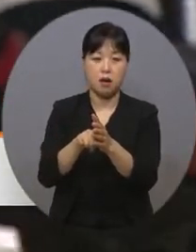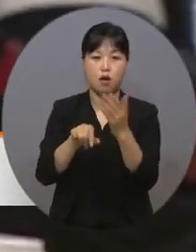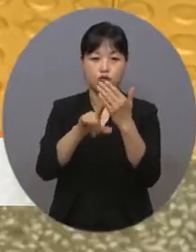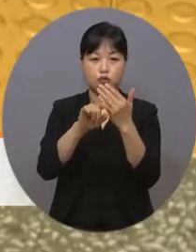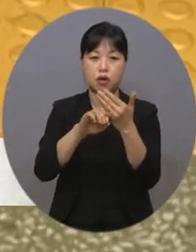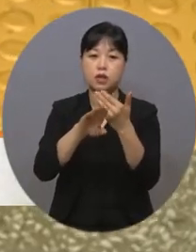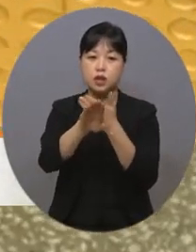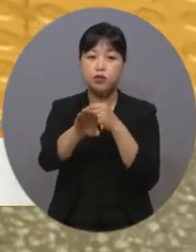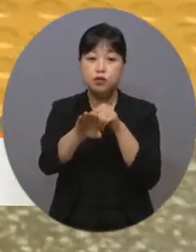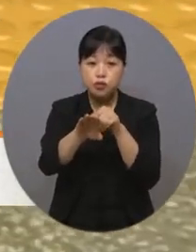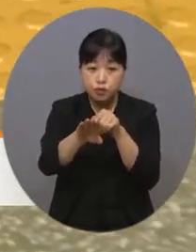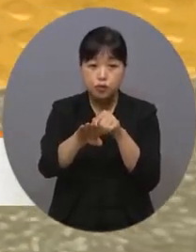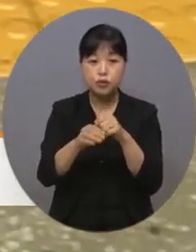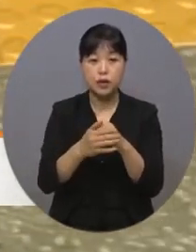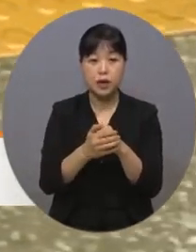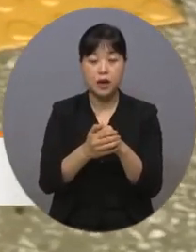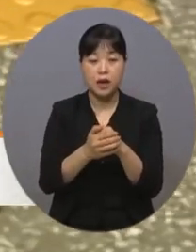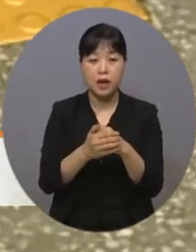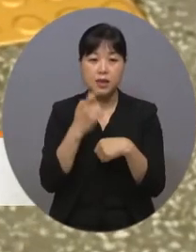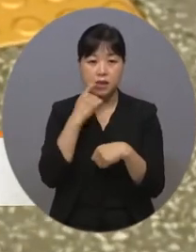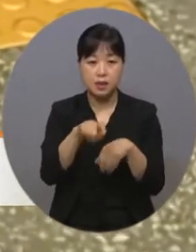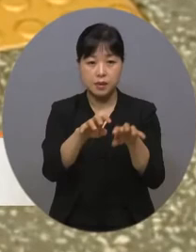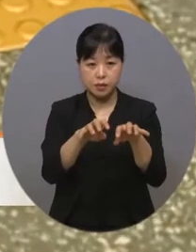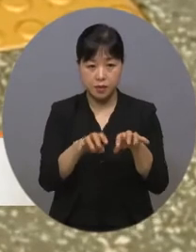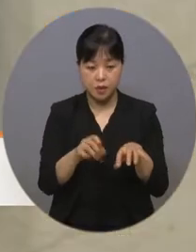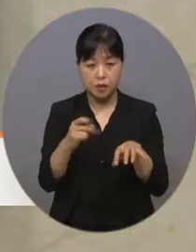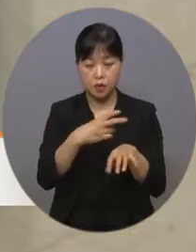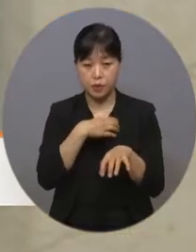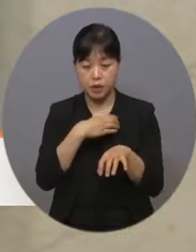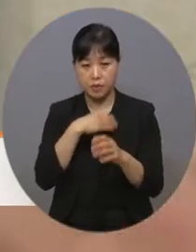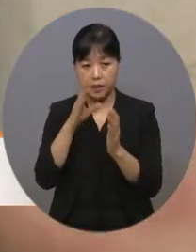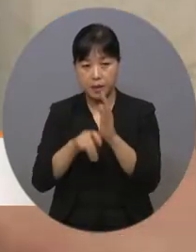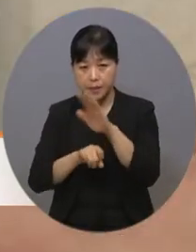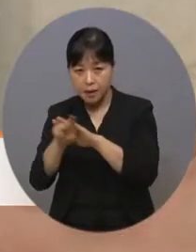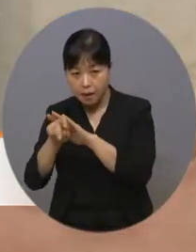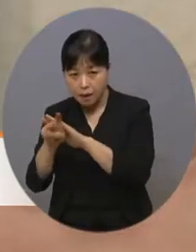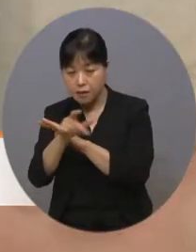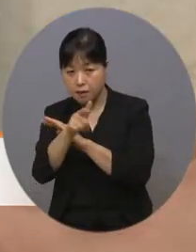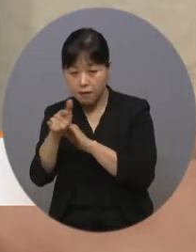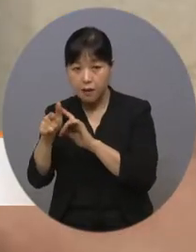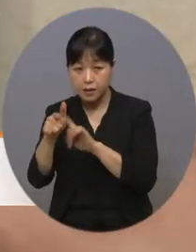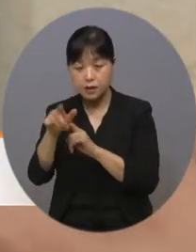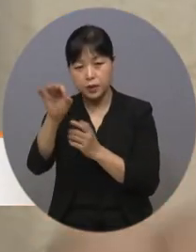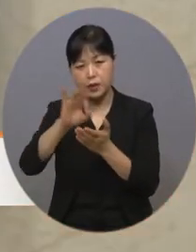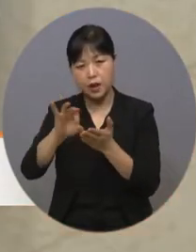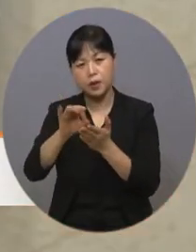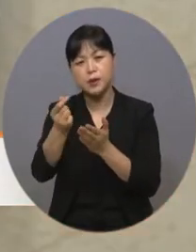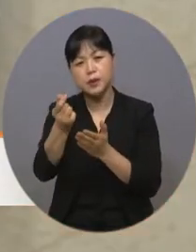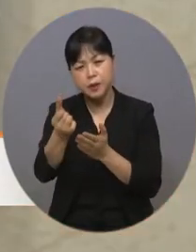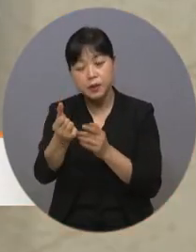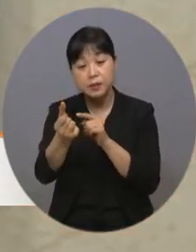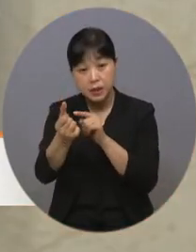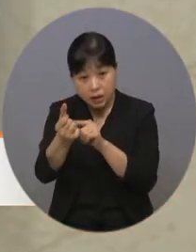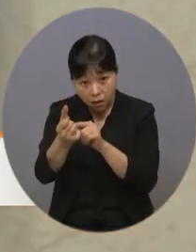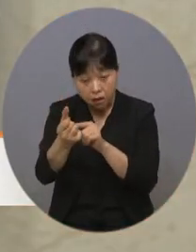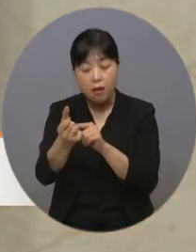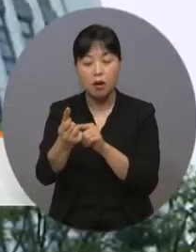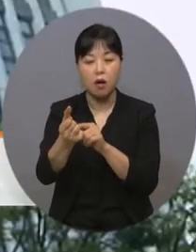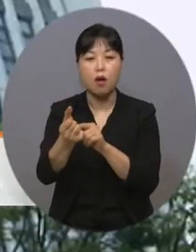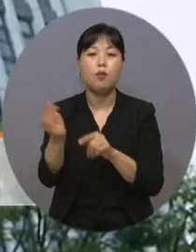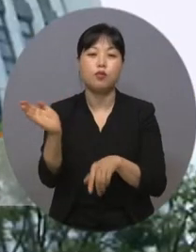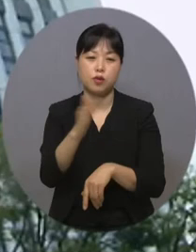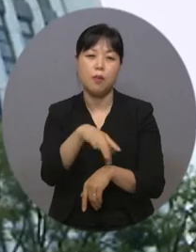가능한 점자 블록과 경보 피난시설 같은 소액 시설 부터 단계적으로 확충할 방침입니다